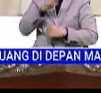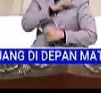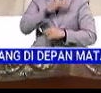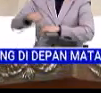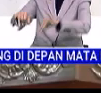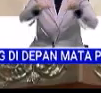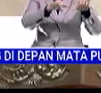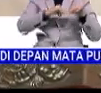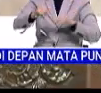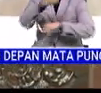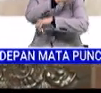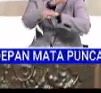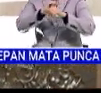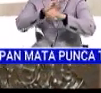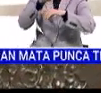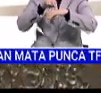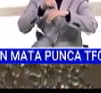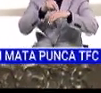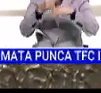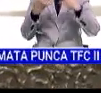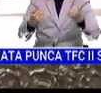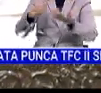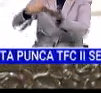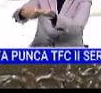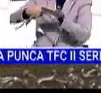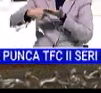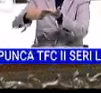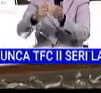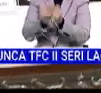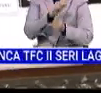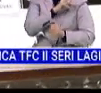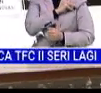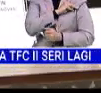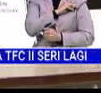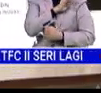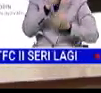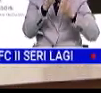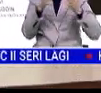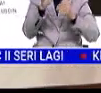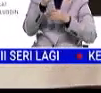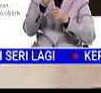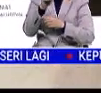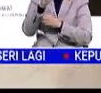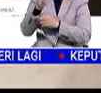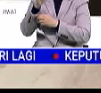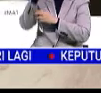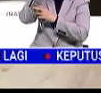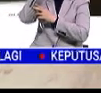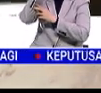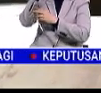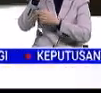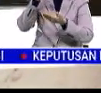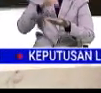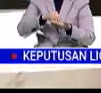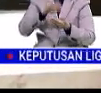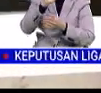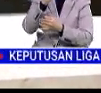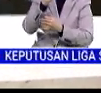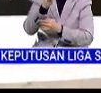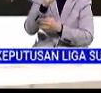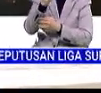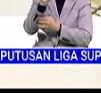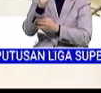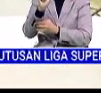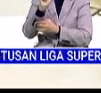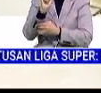COVID-19 Kebangsaan, ditemui selepas mengadakan perbincangan bersama Menteri Besar Johor, Datuk Hasni Muhammad di Kota Iskandar.